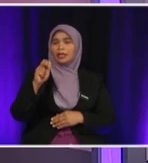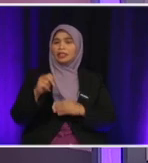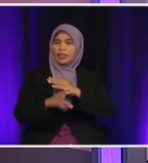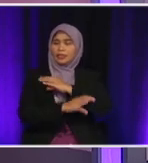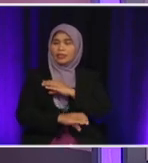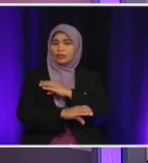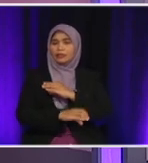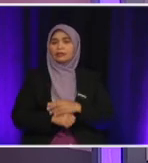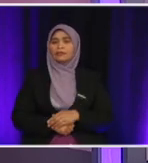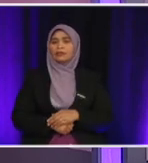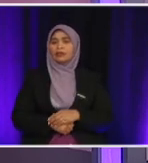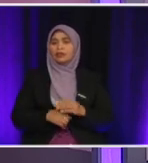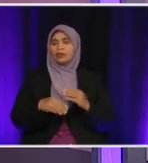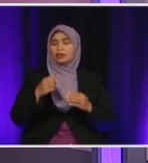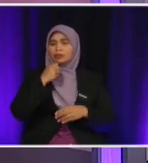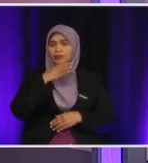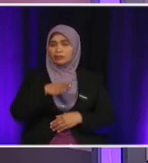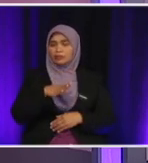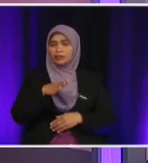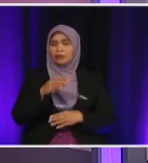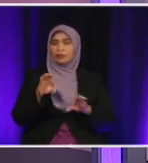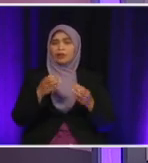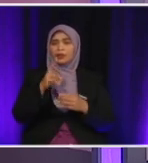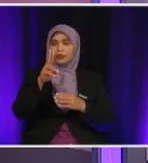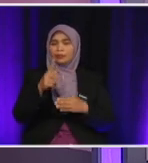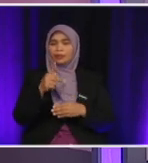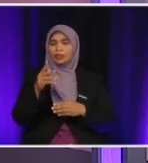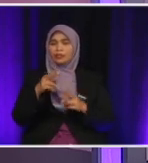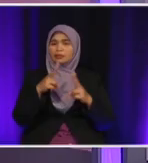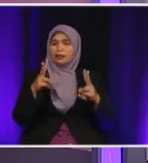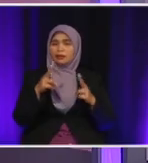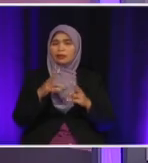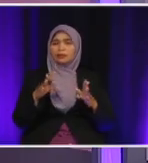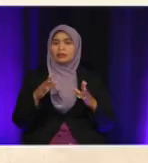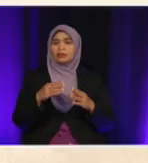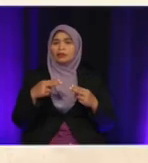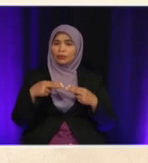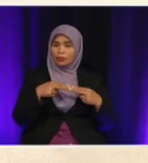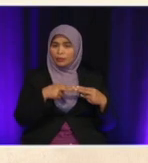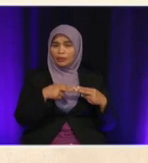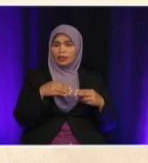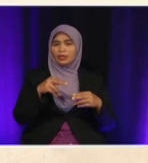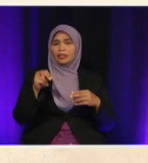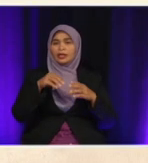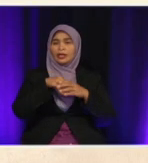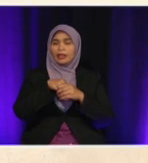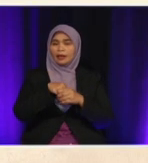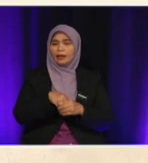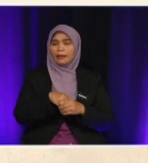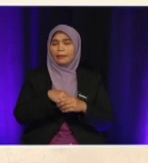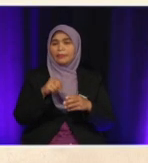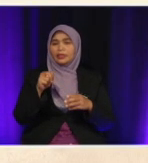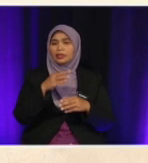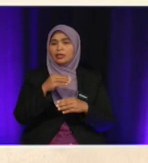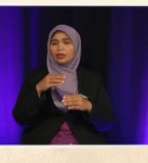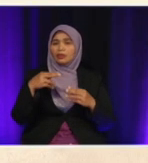dua perkara yang sangat-sangat besar yaitu yang pertama hubungan dalam main dan juga hubungan